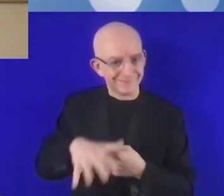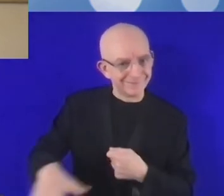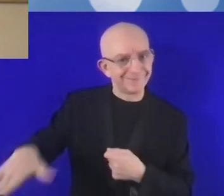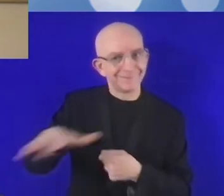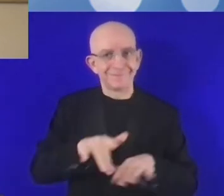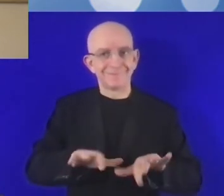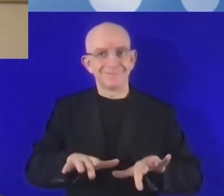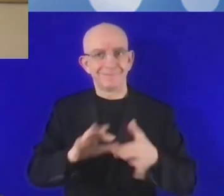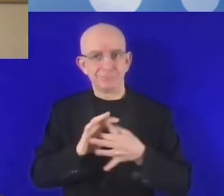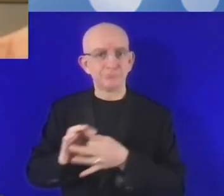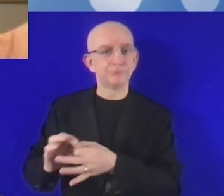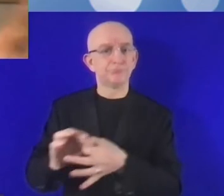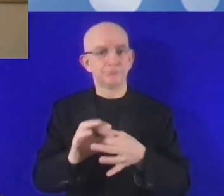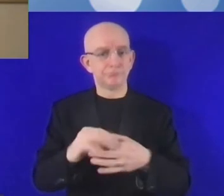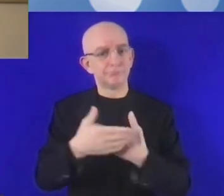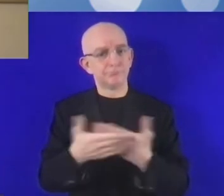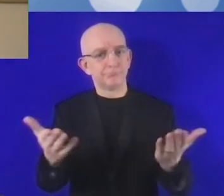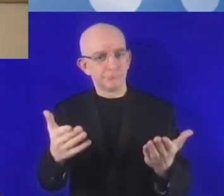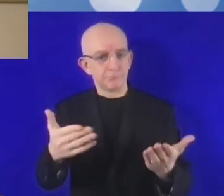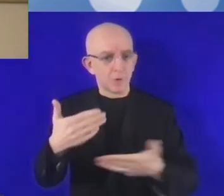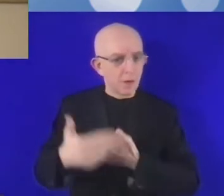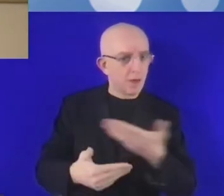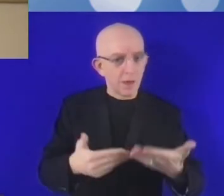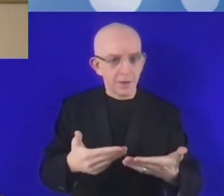ce que font les opérateurs tels que notre société.